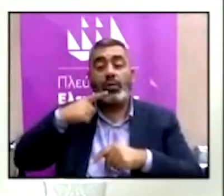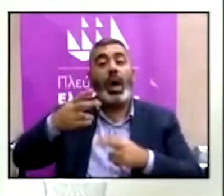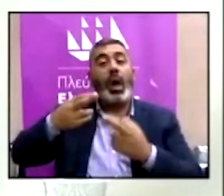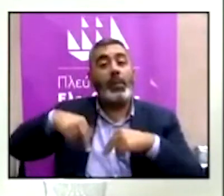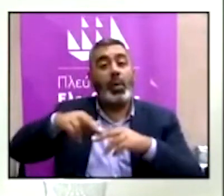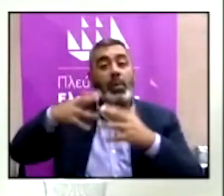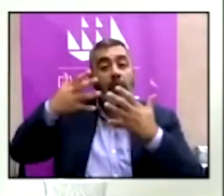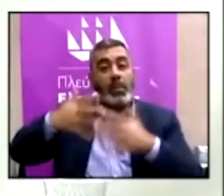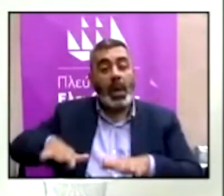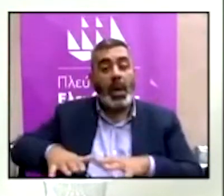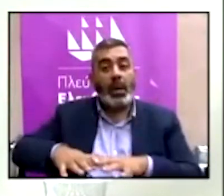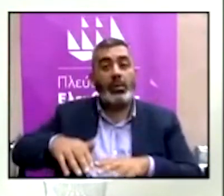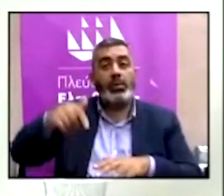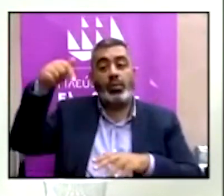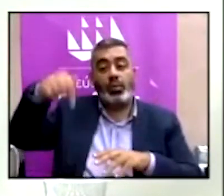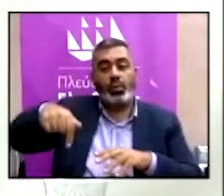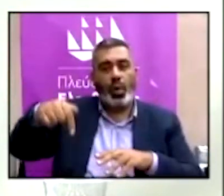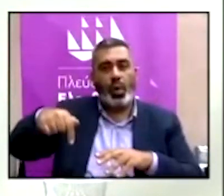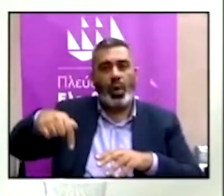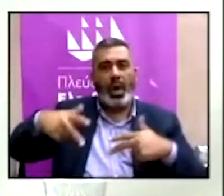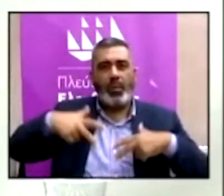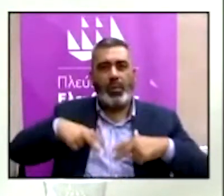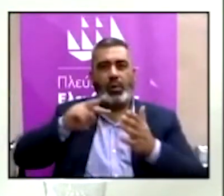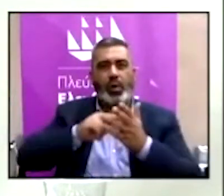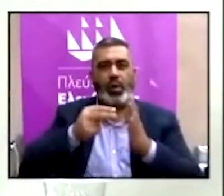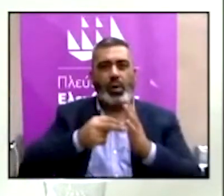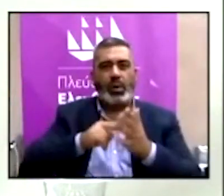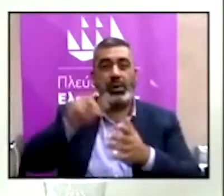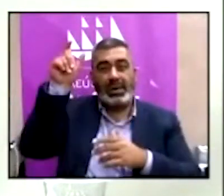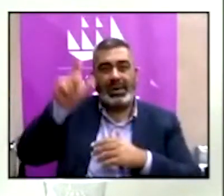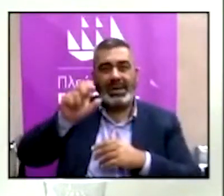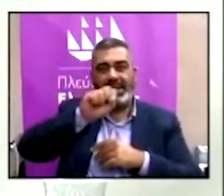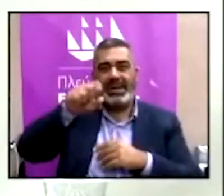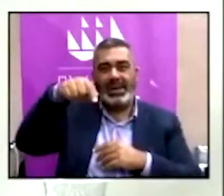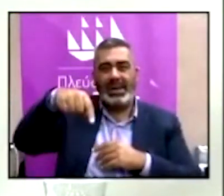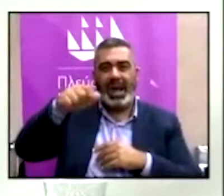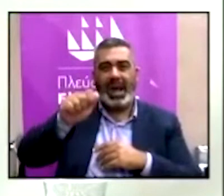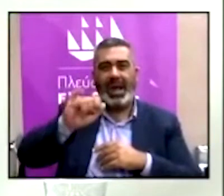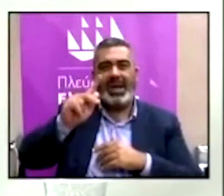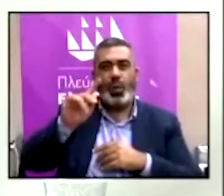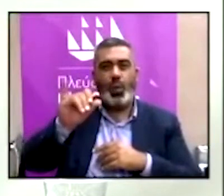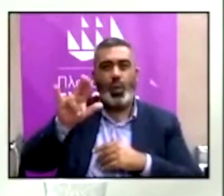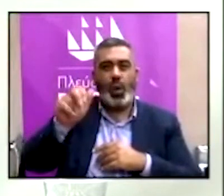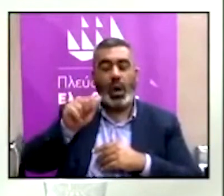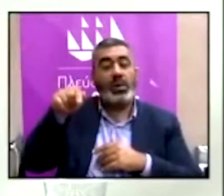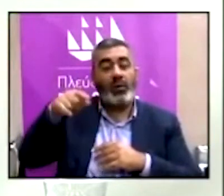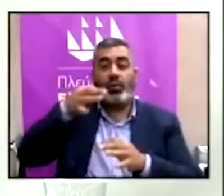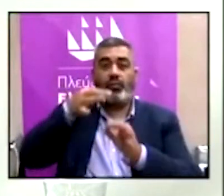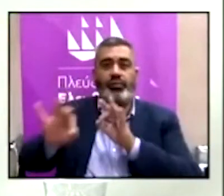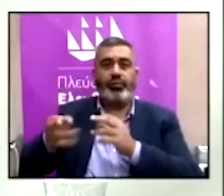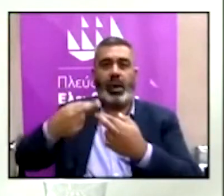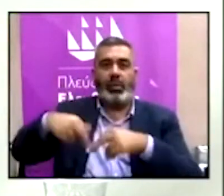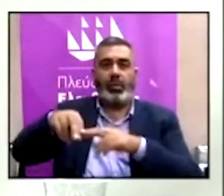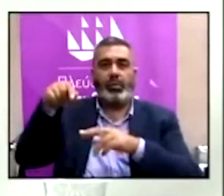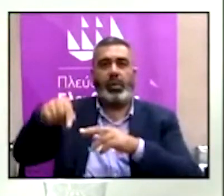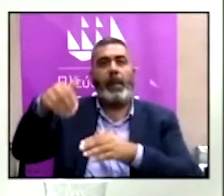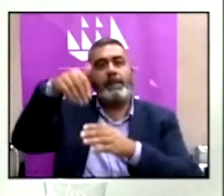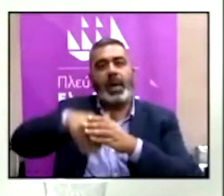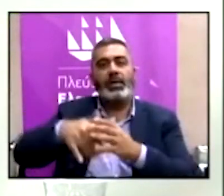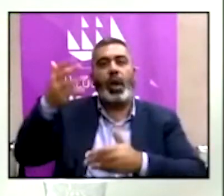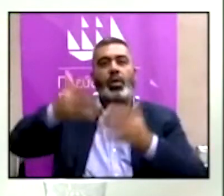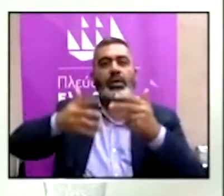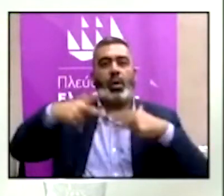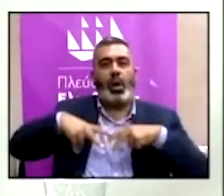είχε συγκροτήσει ο σημερινός Υπουργός Οικονομικών, ο κ. Σταϊκούρας, η επιτροπή του Γενικού Λογιστηρίου του Κράτους